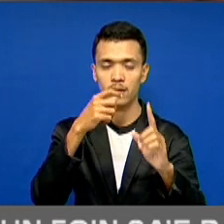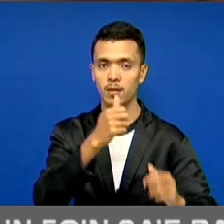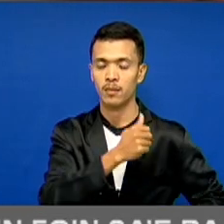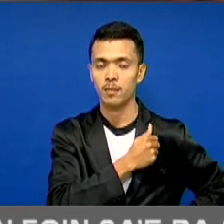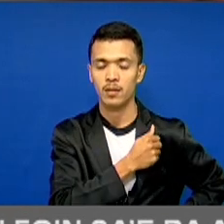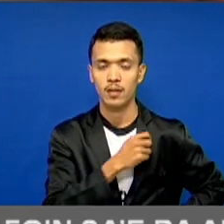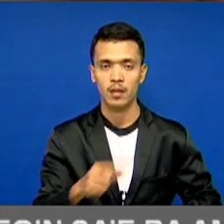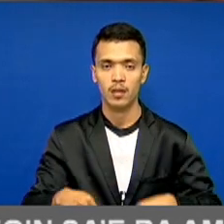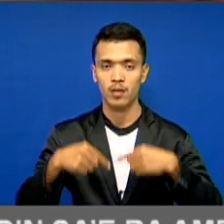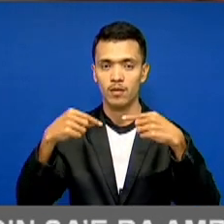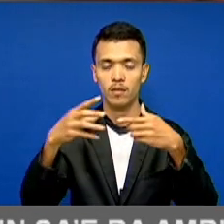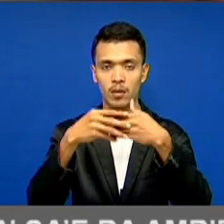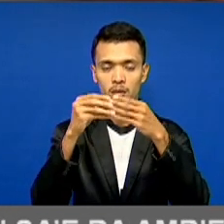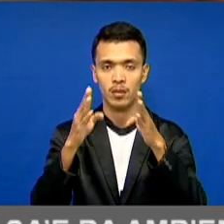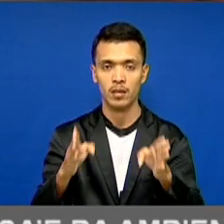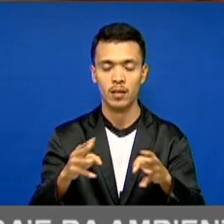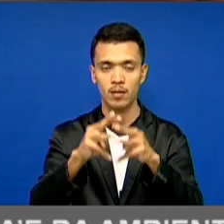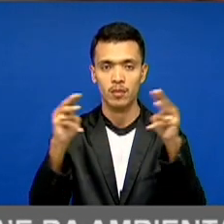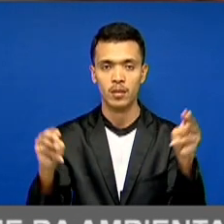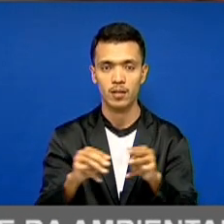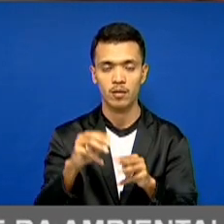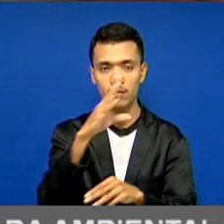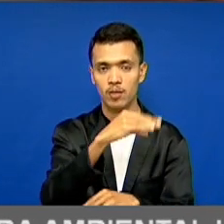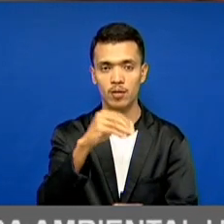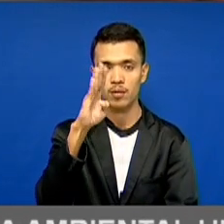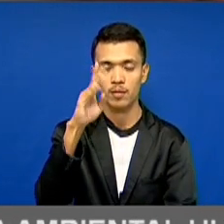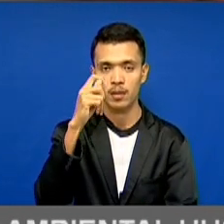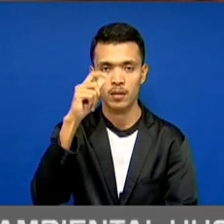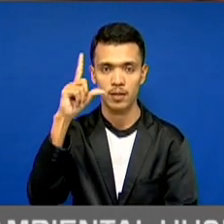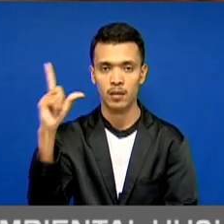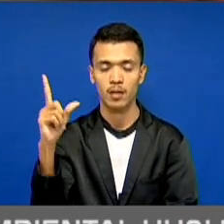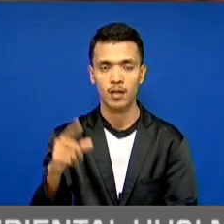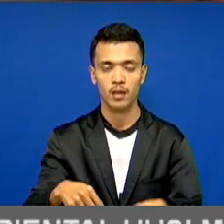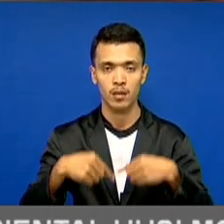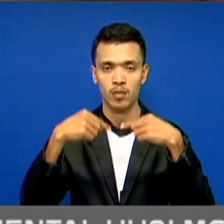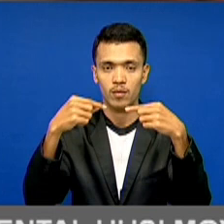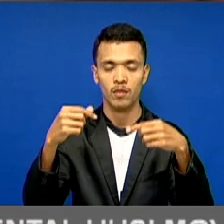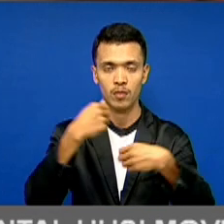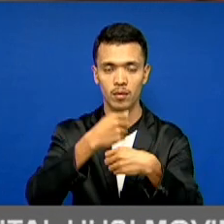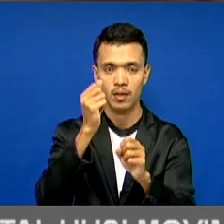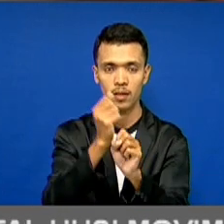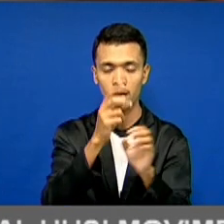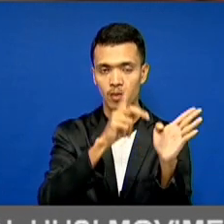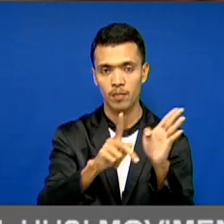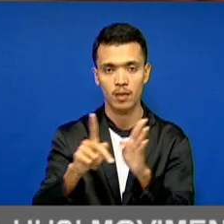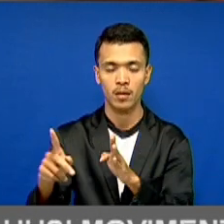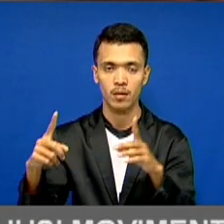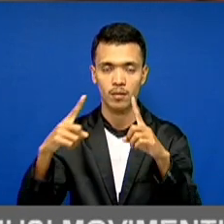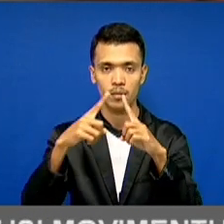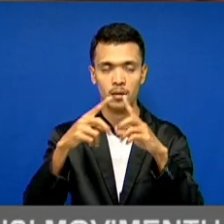autoridade municipio no ba BTL prato jere idane ba ya halo plano idane ho di dada kanalize ba ya